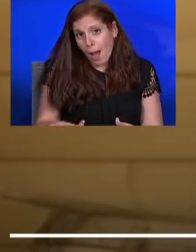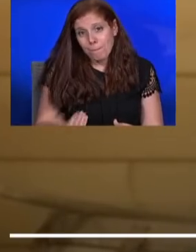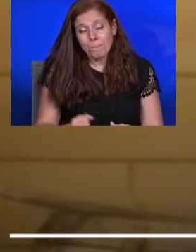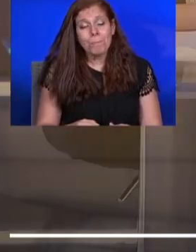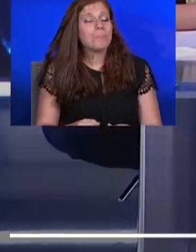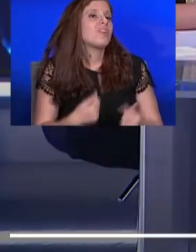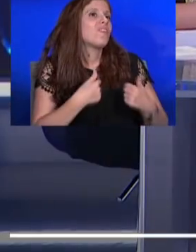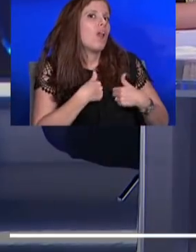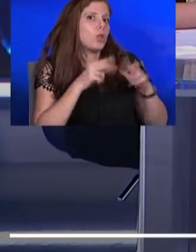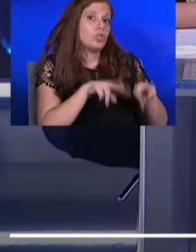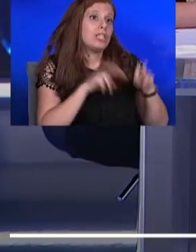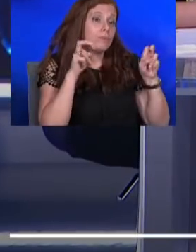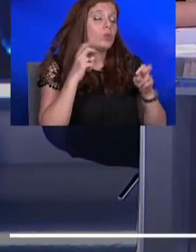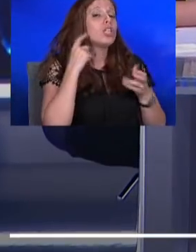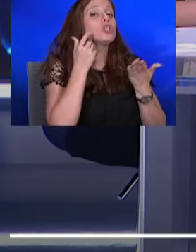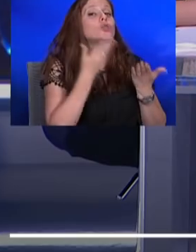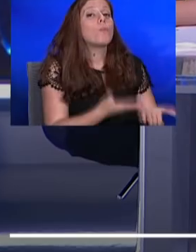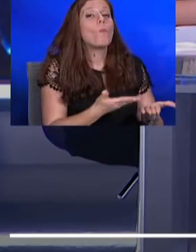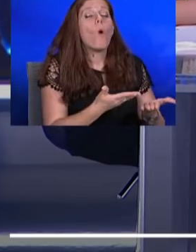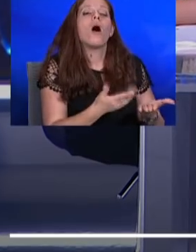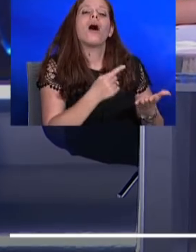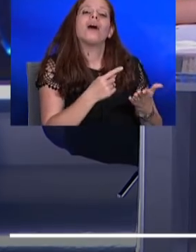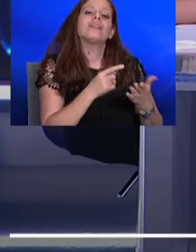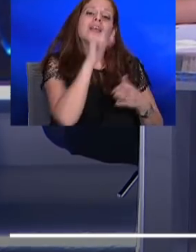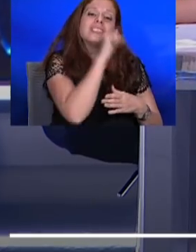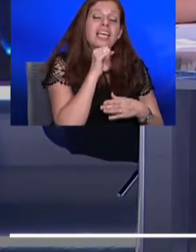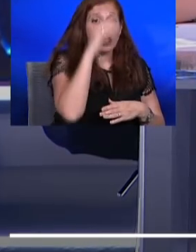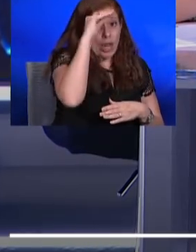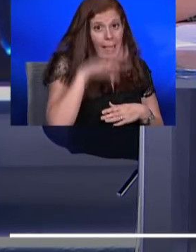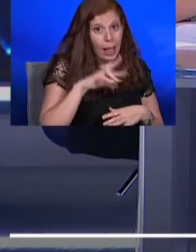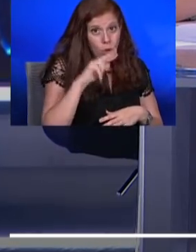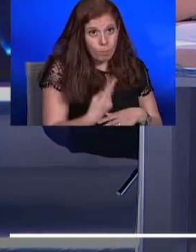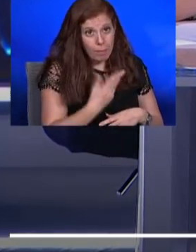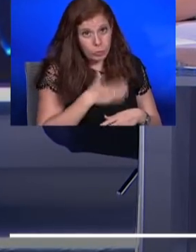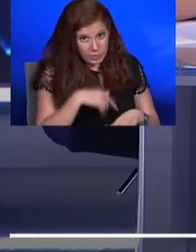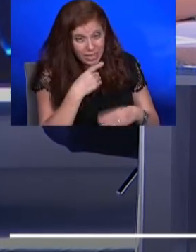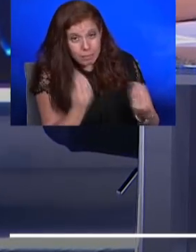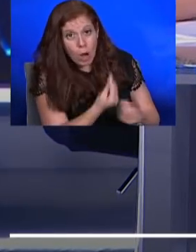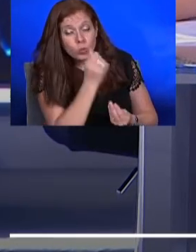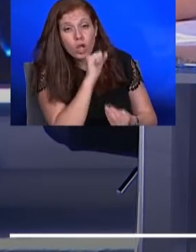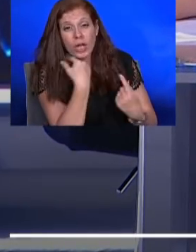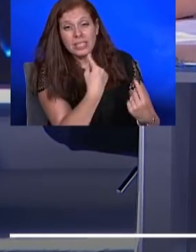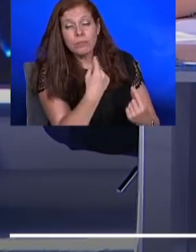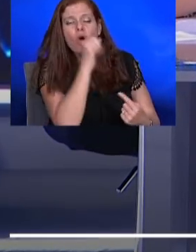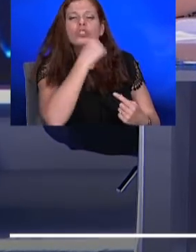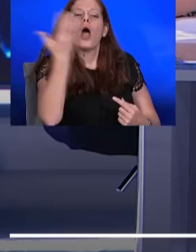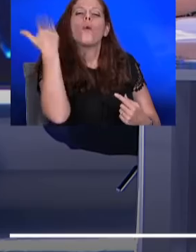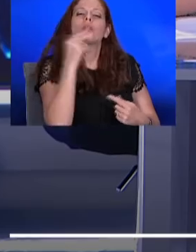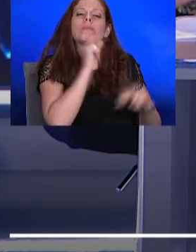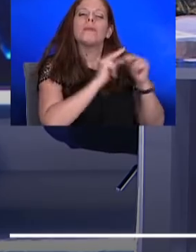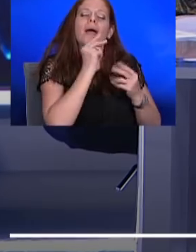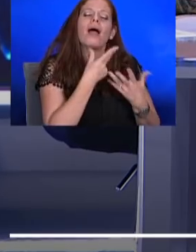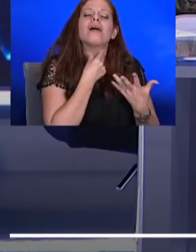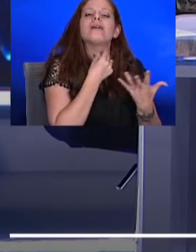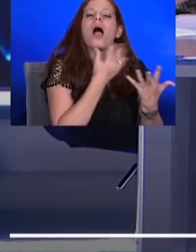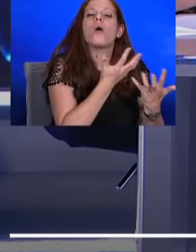לשמוע את הסינגל הזה של ילד עוד פעם. תרצי להגיד איזה משהו על השיר עצמו? השיר הקודם דיבר על געגועים. באופן כללי כל הרכב שלכם זה